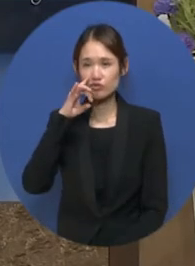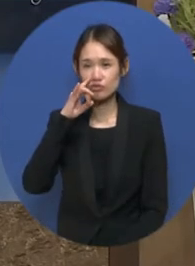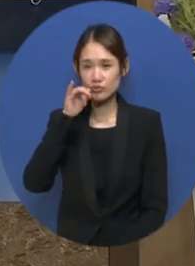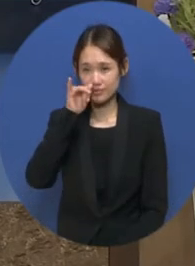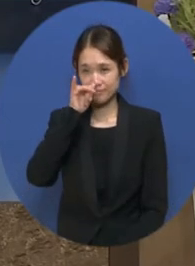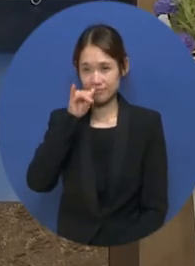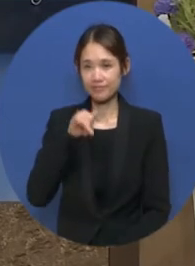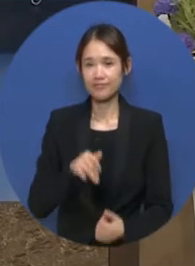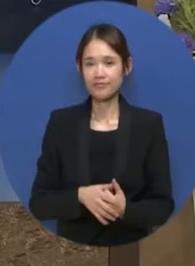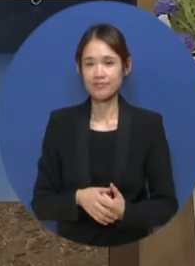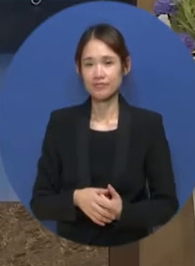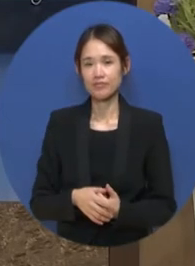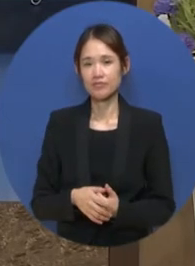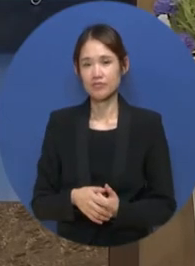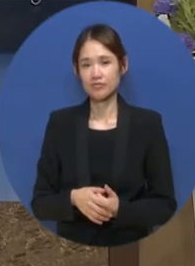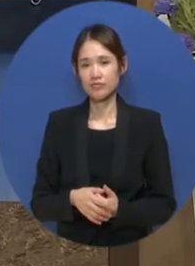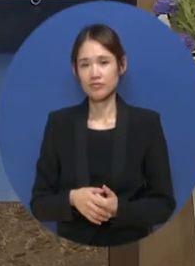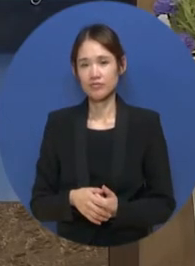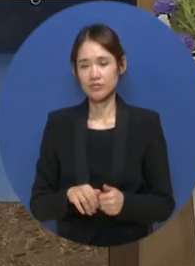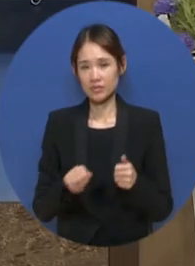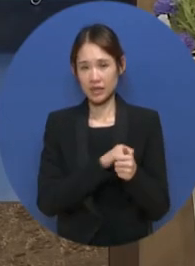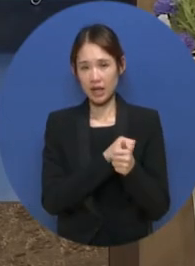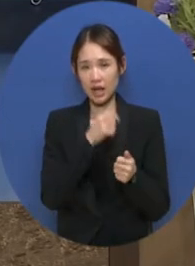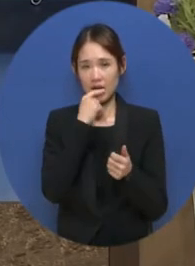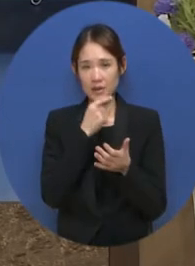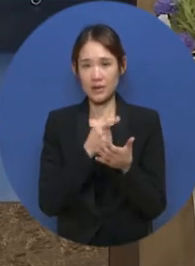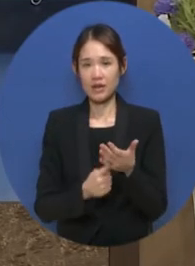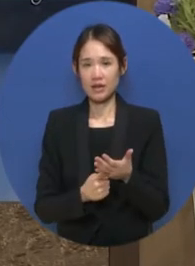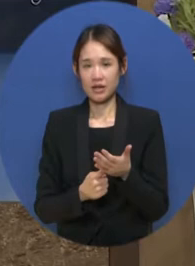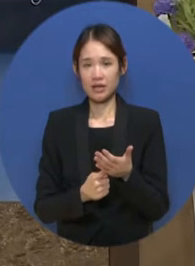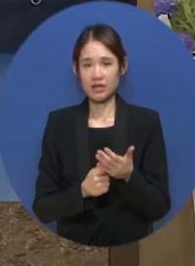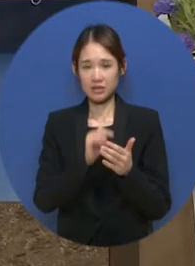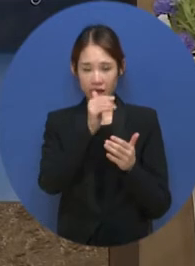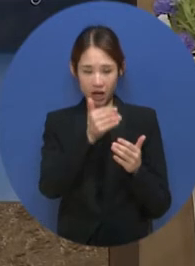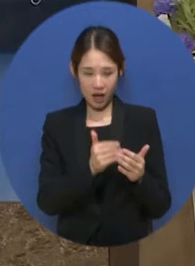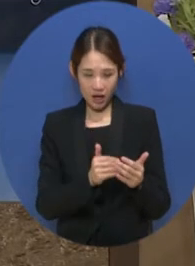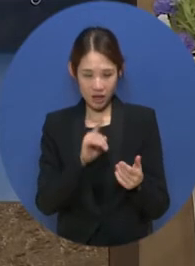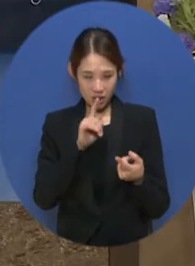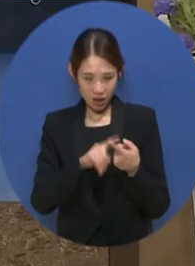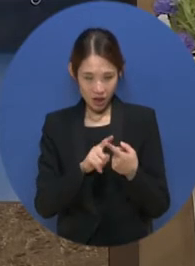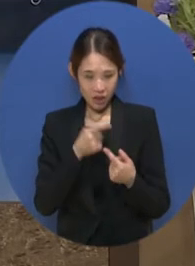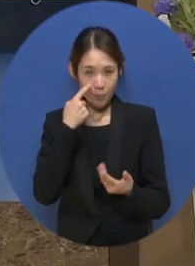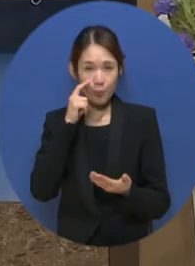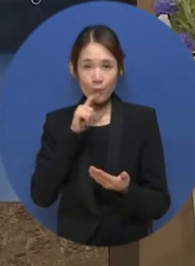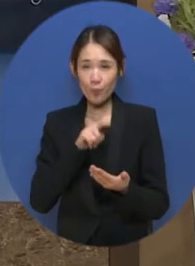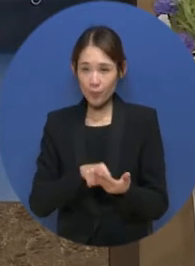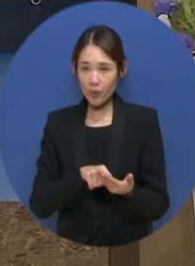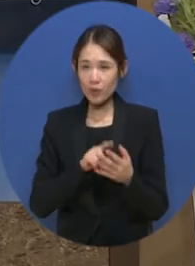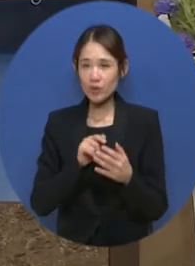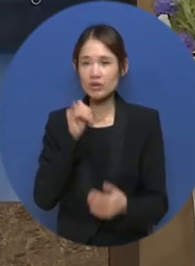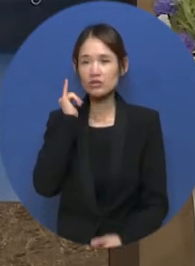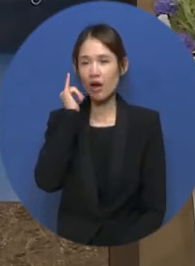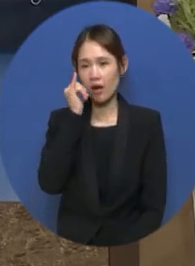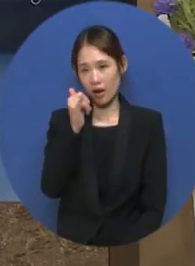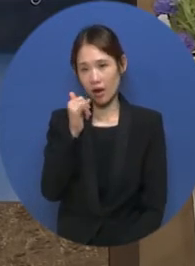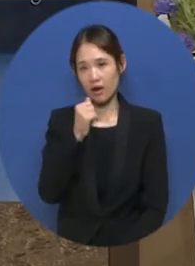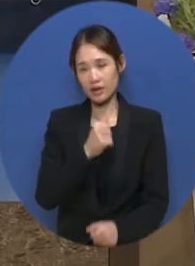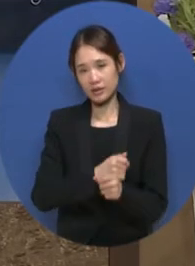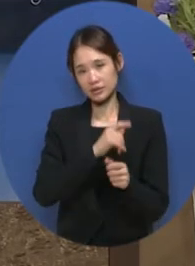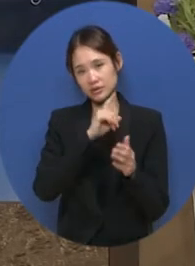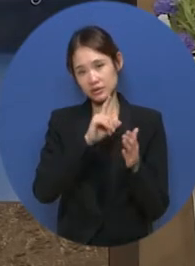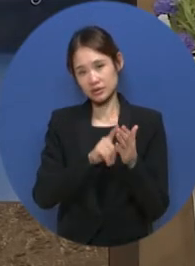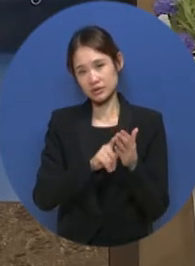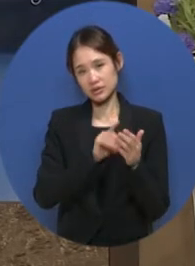지는 부분이 음경이 이제 학대에 피해 사실을 목격을 해서 전화를 걸었을 때 어떤 순서로